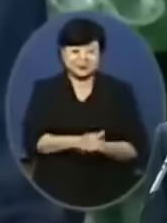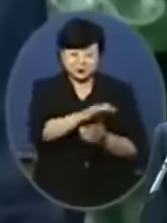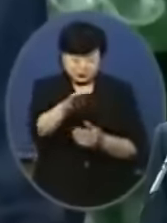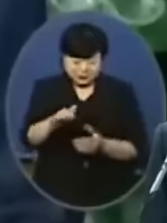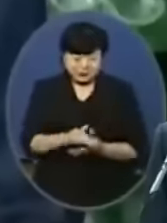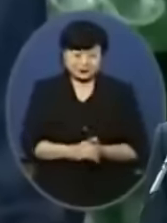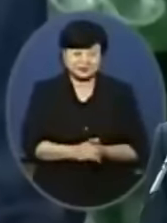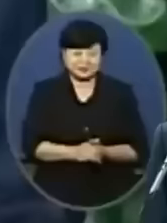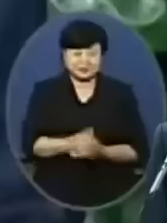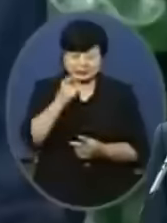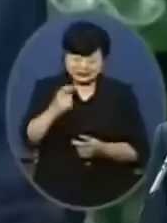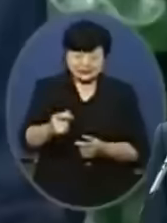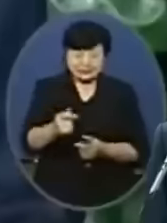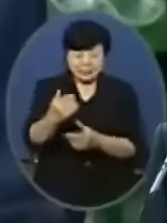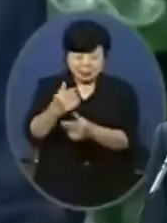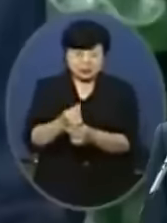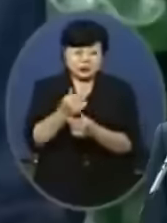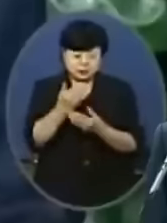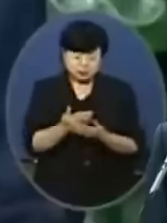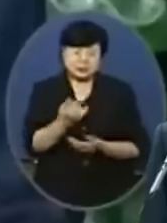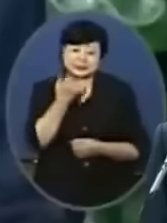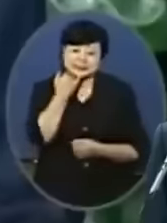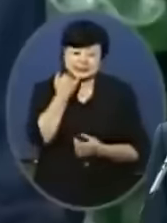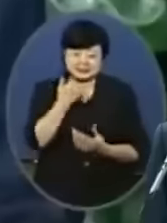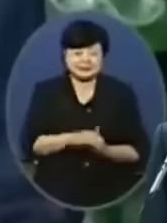우리를 튼튼하게 붙잡아 주시는 것입니다.